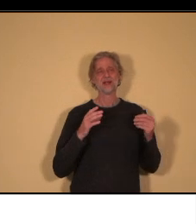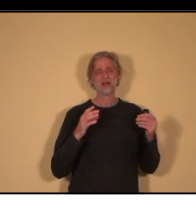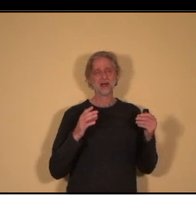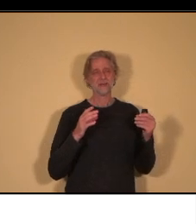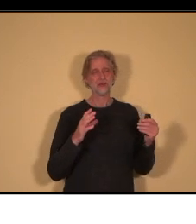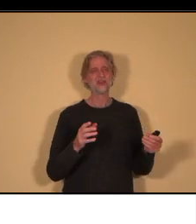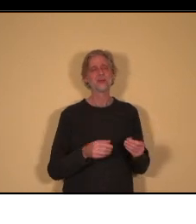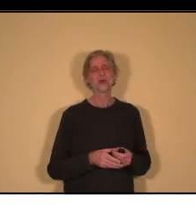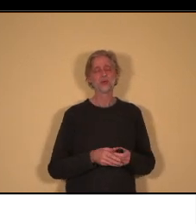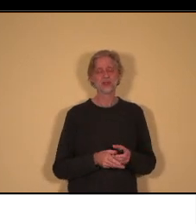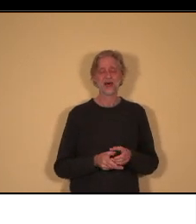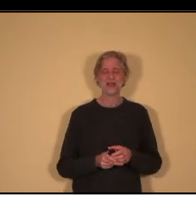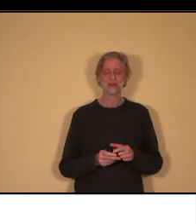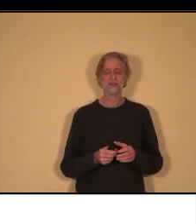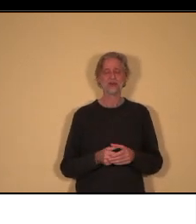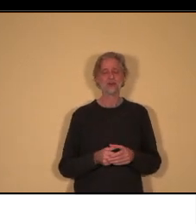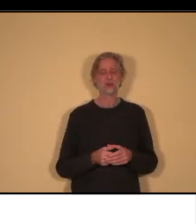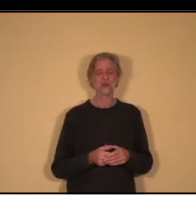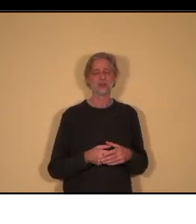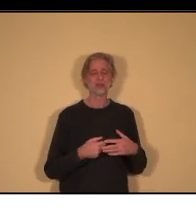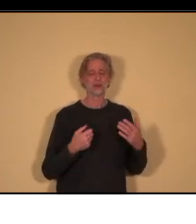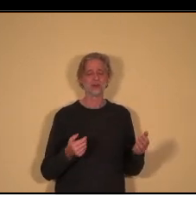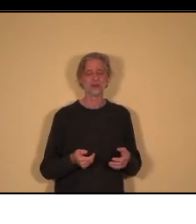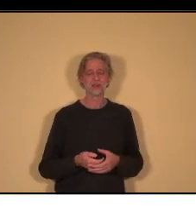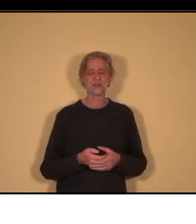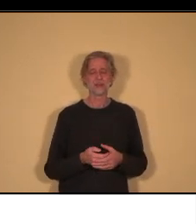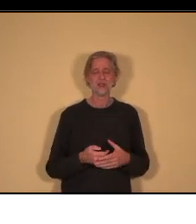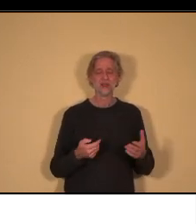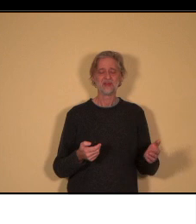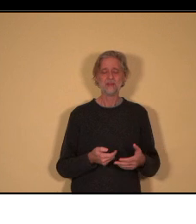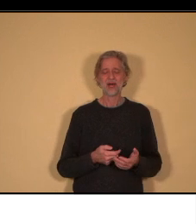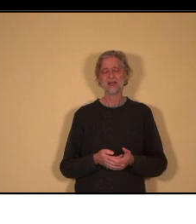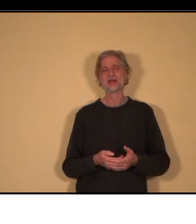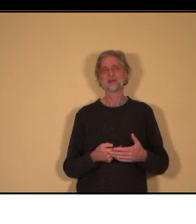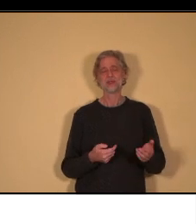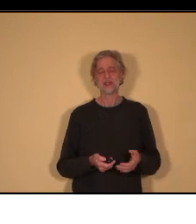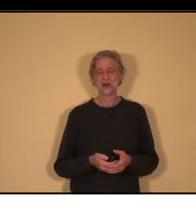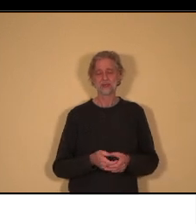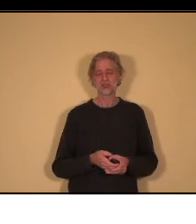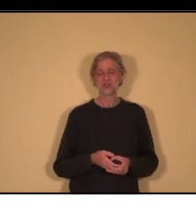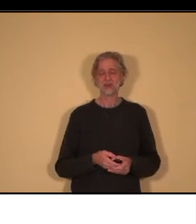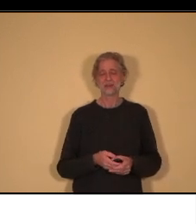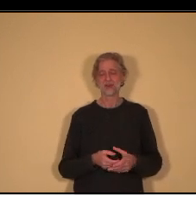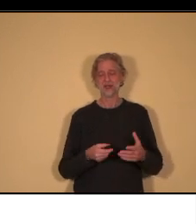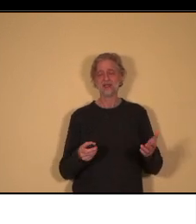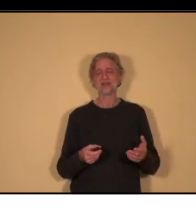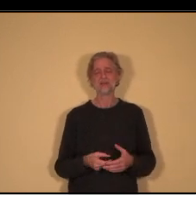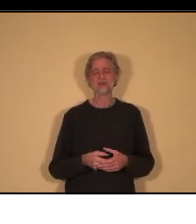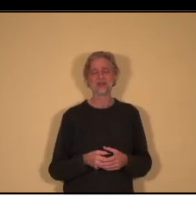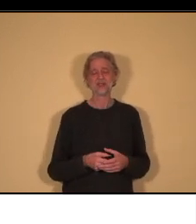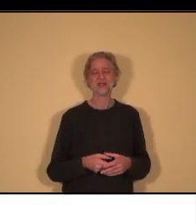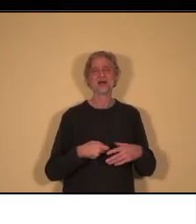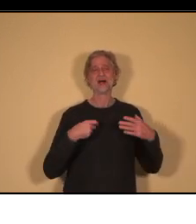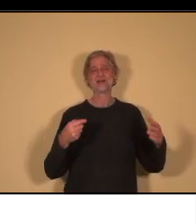wir flüssige Produkte eigentlich bevorzugen würden. Und wir sehen beide Reaktionen, die ich hier aufgeschrieben habe,